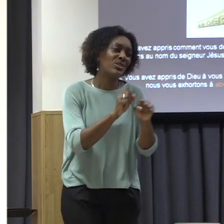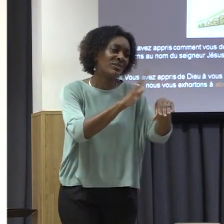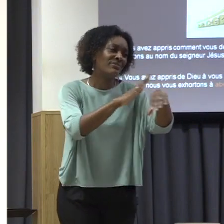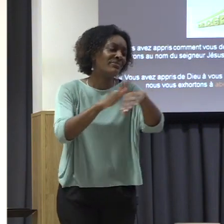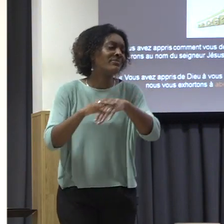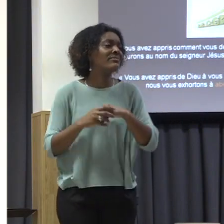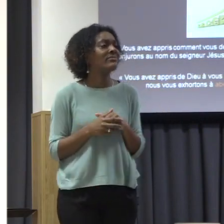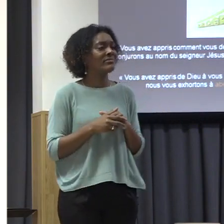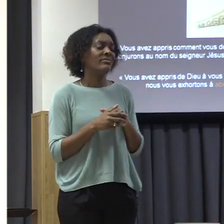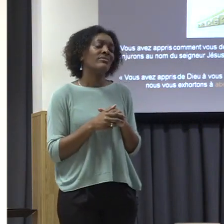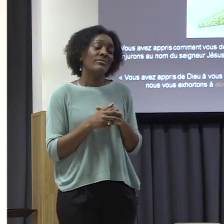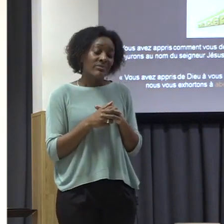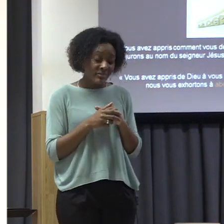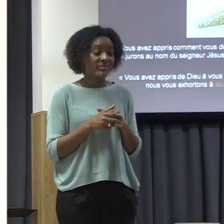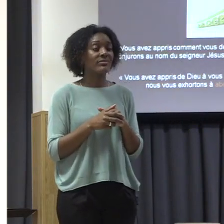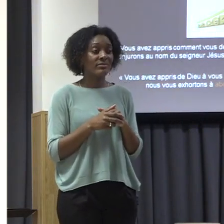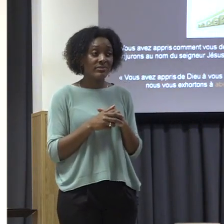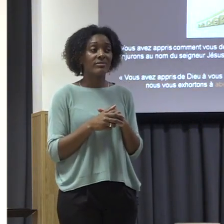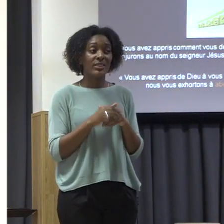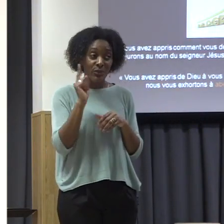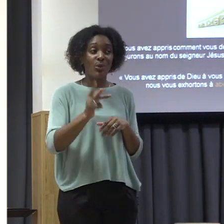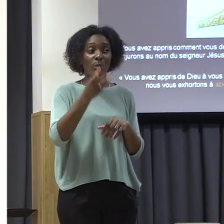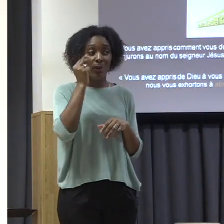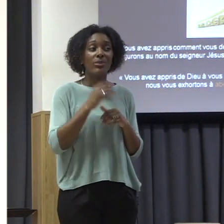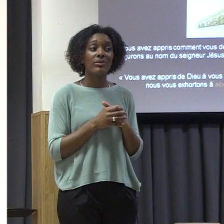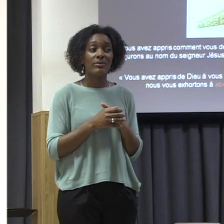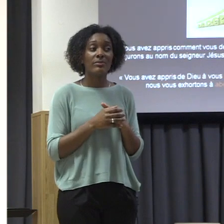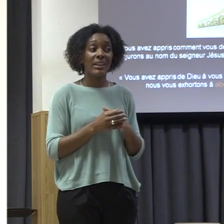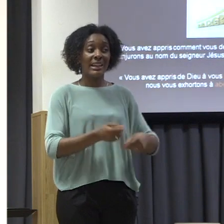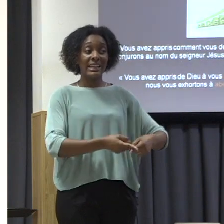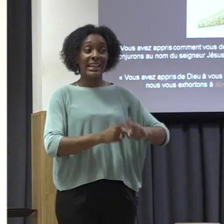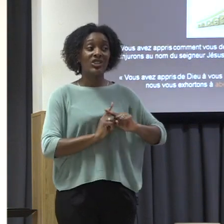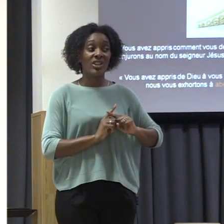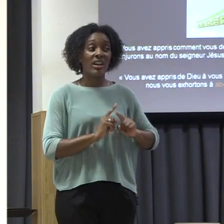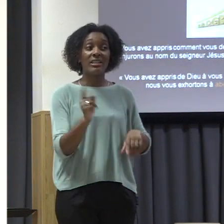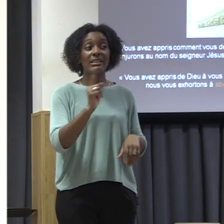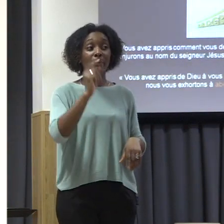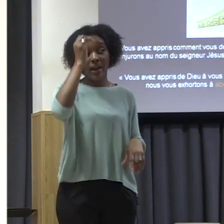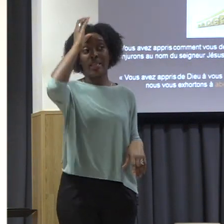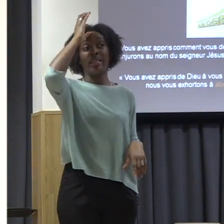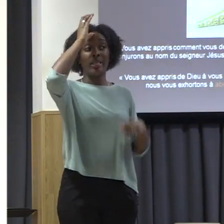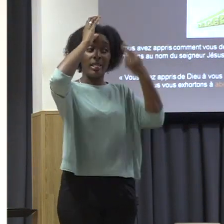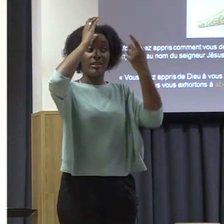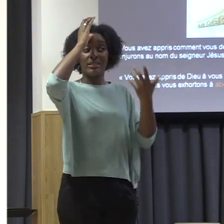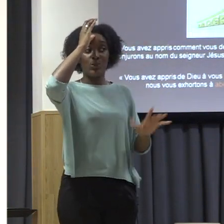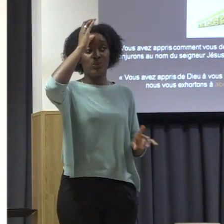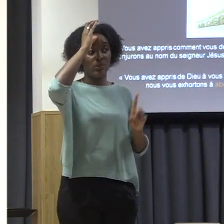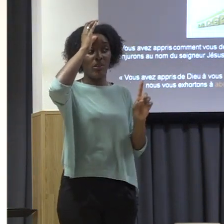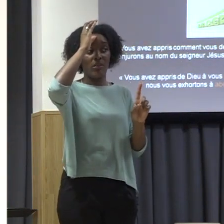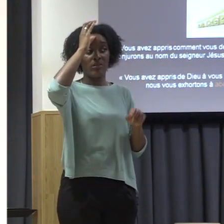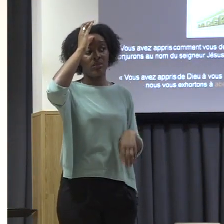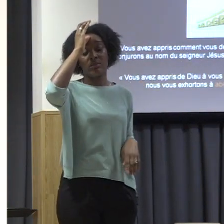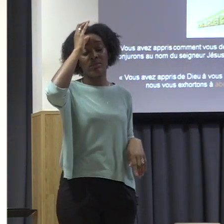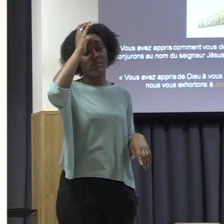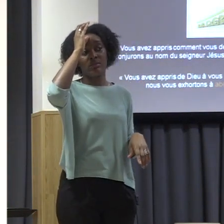que être chrétien, ce n'est pas de la théorie. Être disciple de